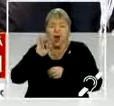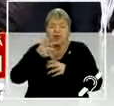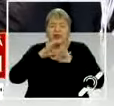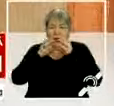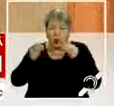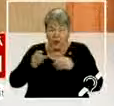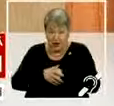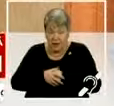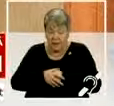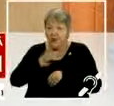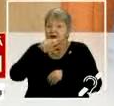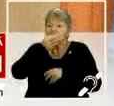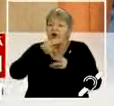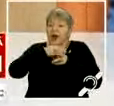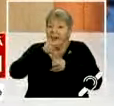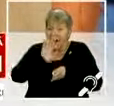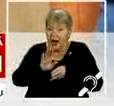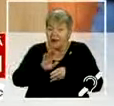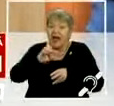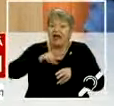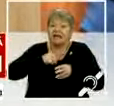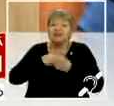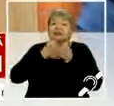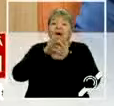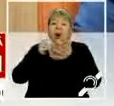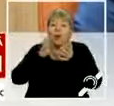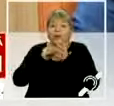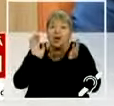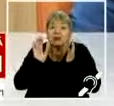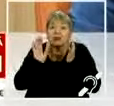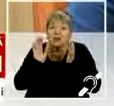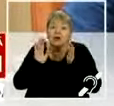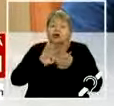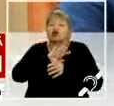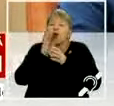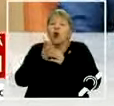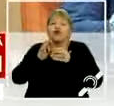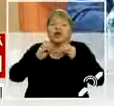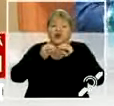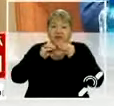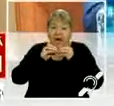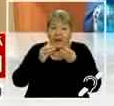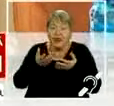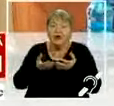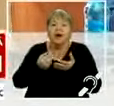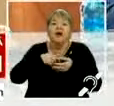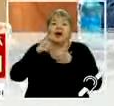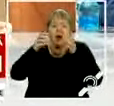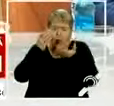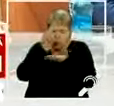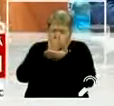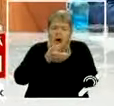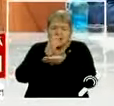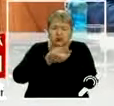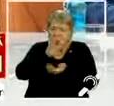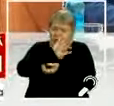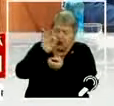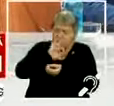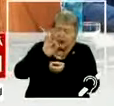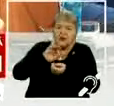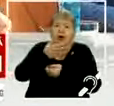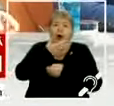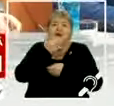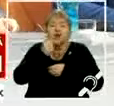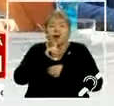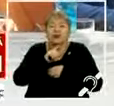spune foarte clar că există plagiat și în ceea ce înseamnă faptul că paragrafe de text au fost folosite